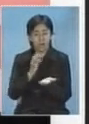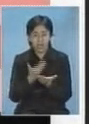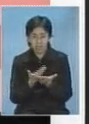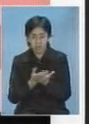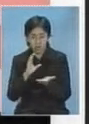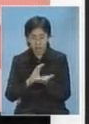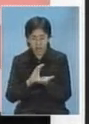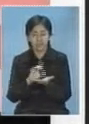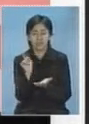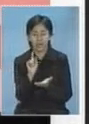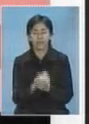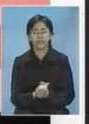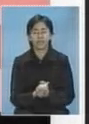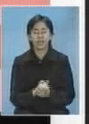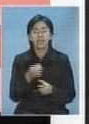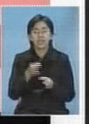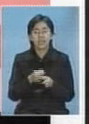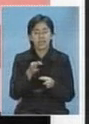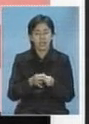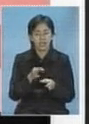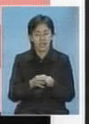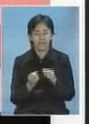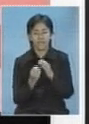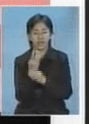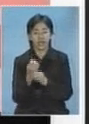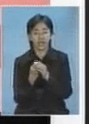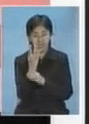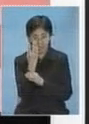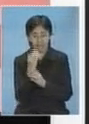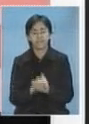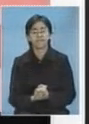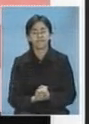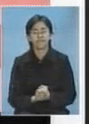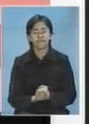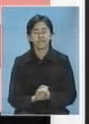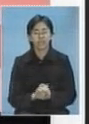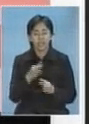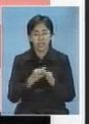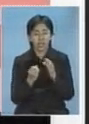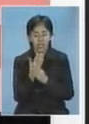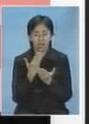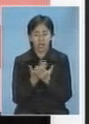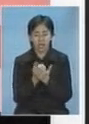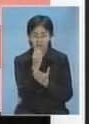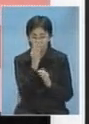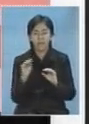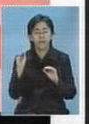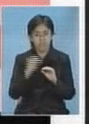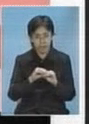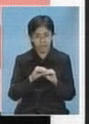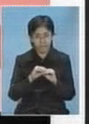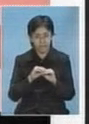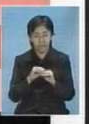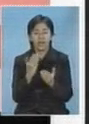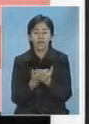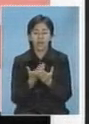ดียวเท่านั้นครับคือตัวของธนาคารเพื่อการเกษตรและสหกรณ์คือธกส.ที่ต้องจ่ายดอกเบี้ยเพิ่มก็ใส่อัด